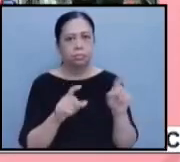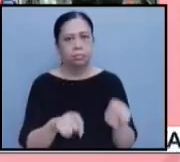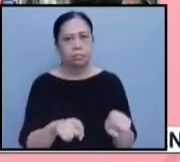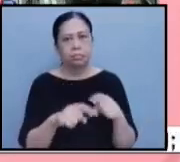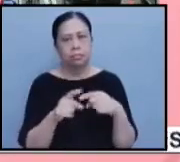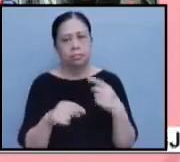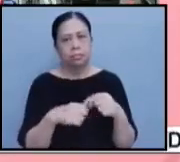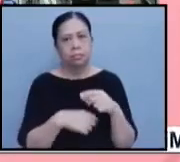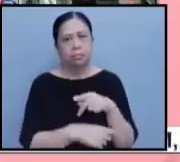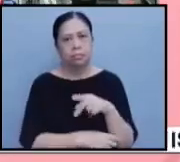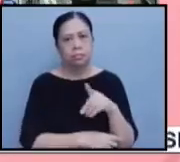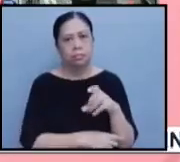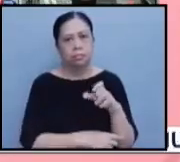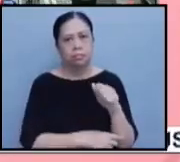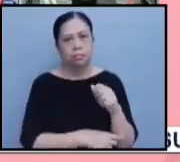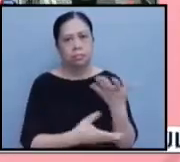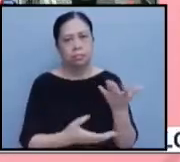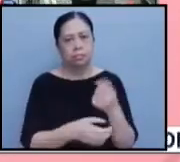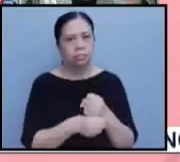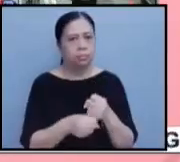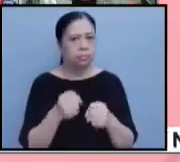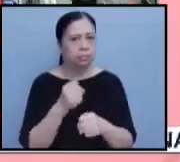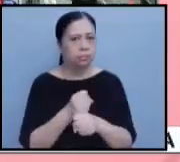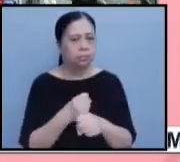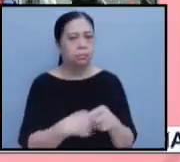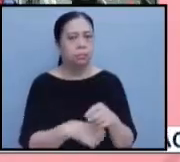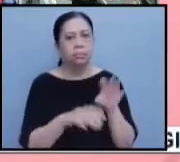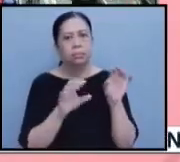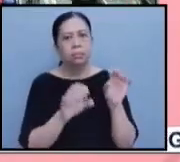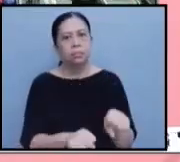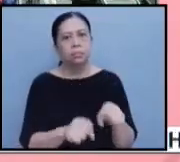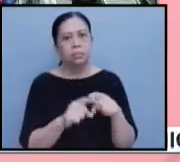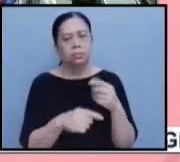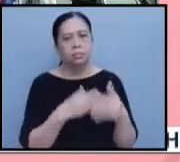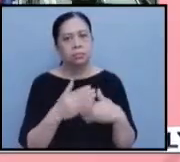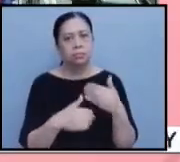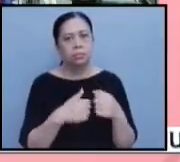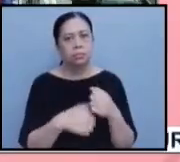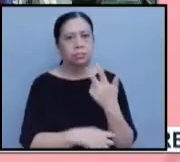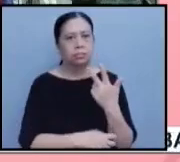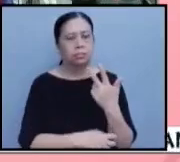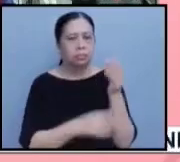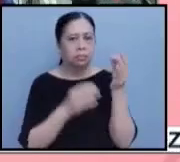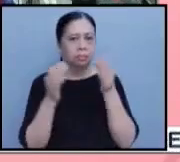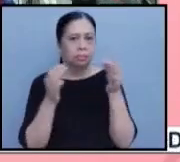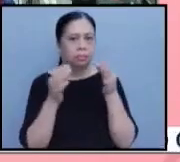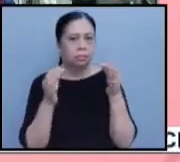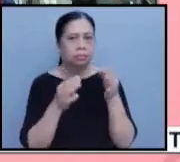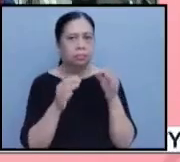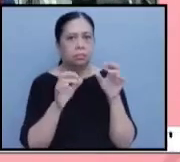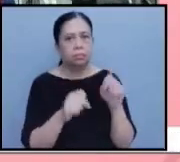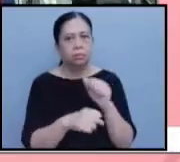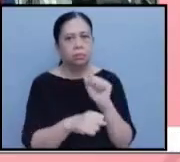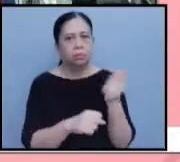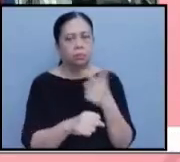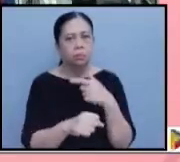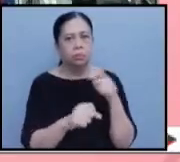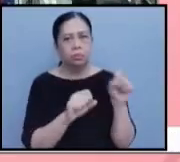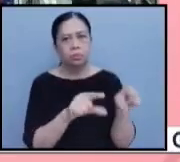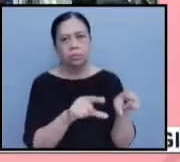Pidea Barm sa Cotabato City. Arestado sa operasyon ang tatlong drug personality na pawang mga tulak ng